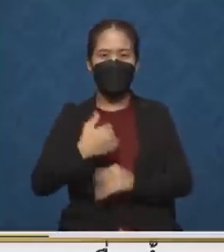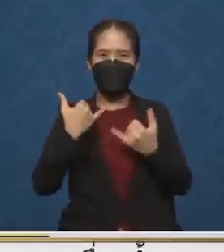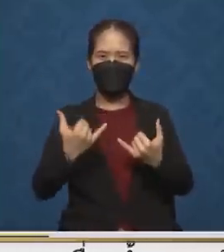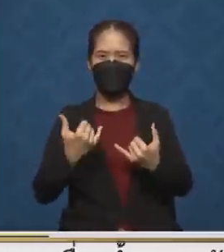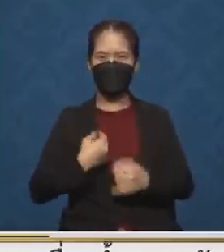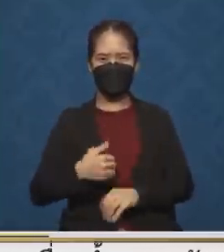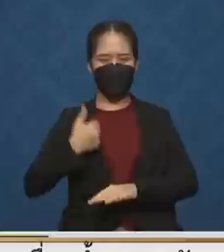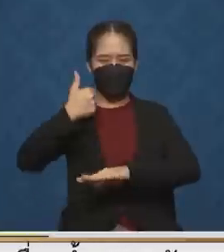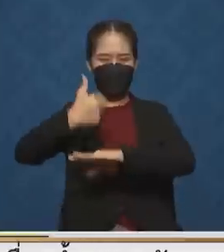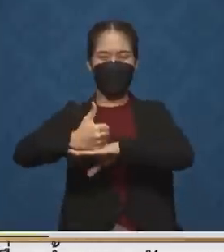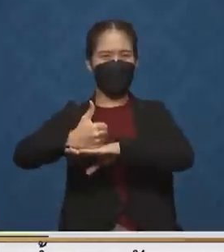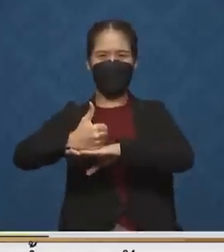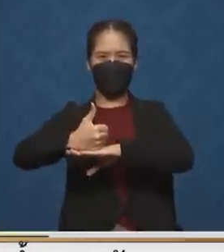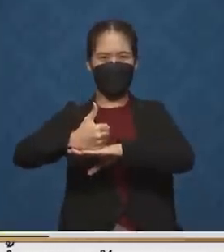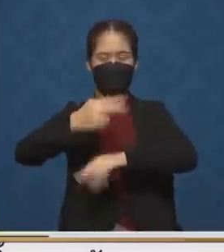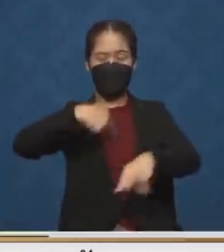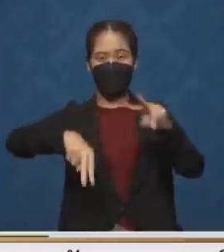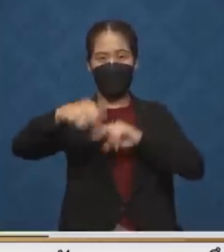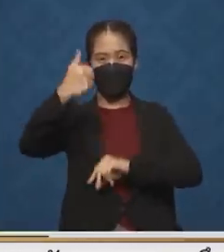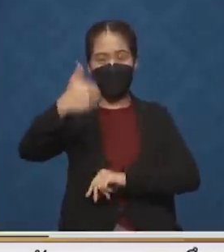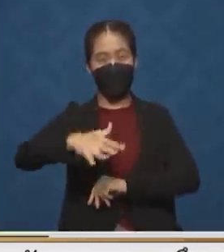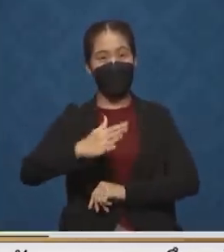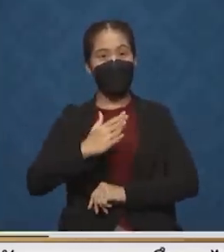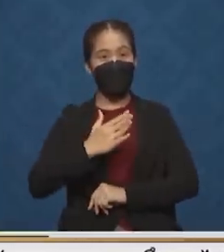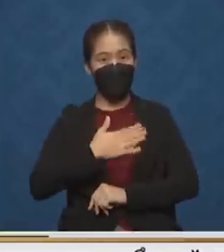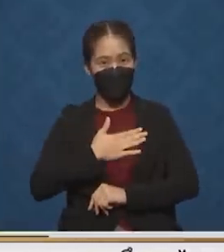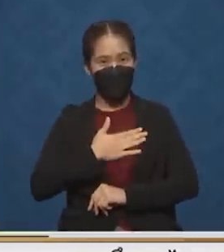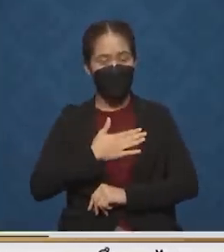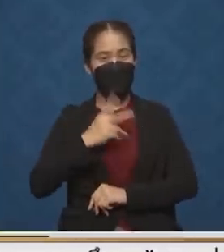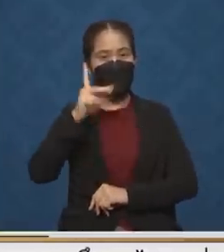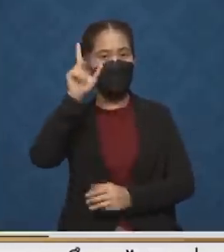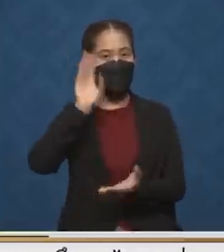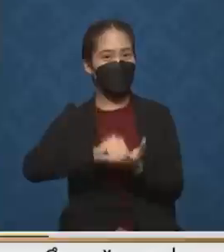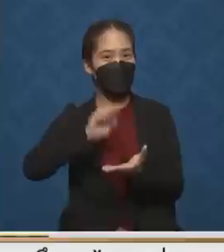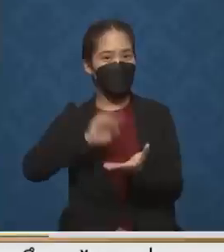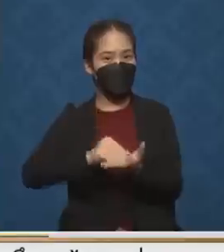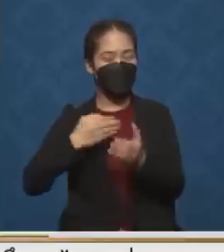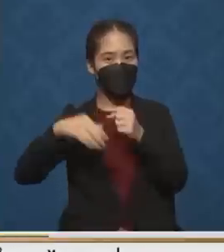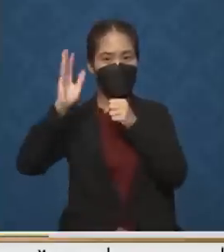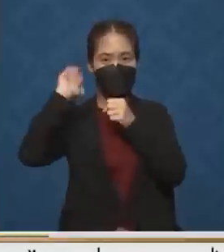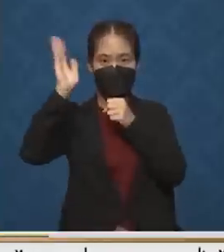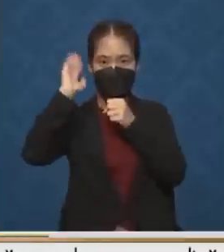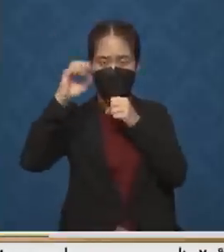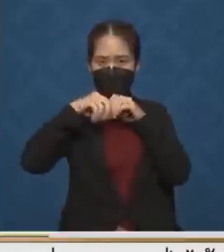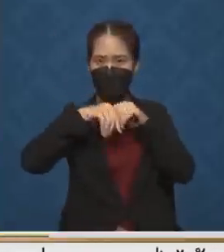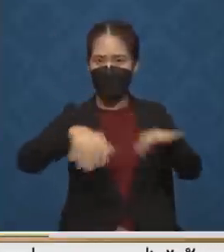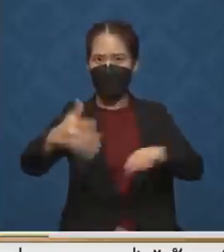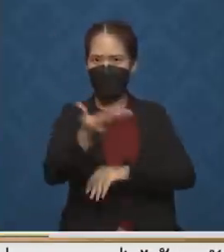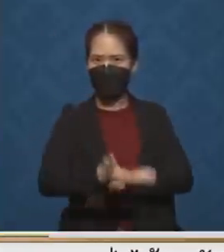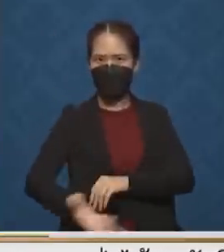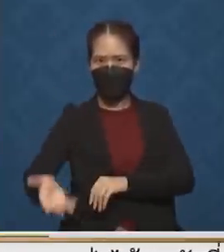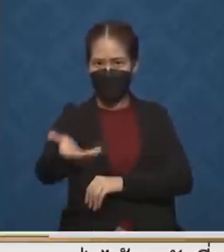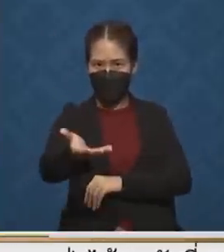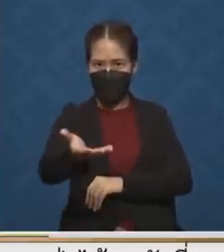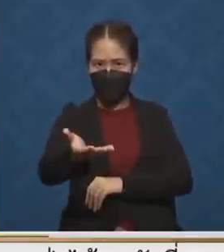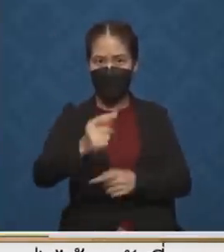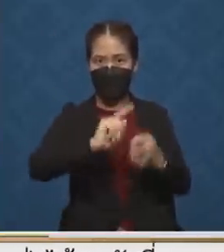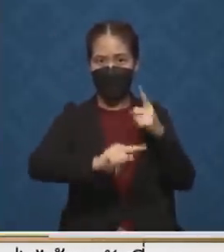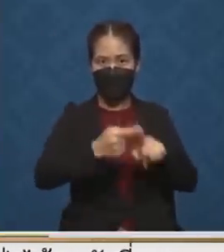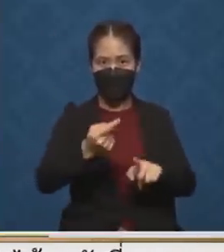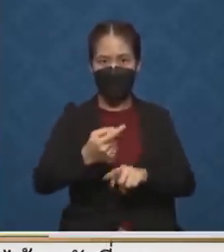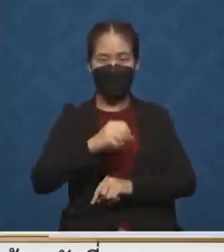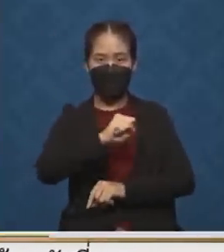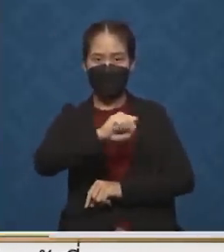คองประเทศได้อต่อไปผมจึงรวบรวมข้มูมาภิปาย เพื่อให้ทรมพทานและเพอนสมาชิกในสภาห่างนี้